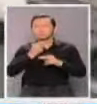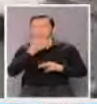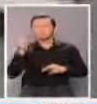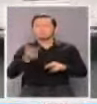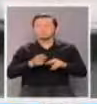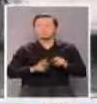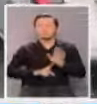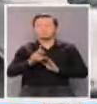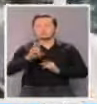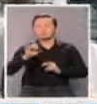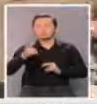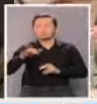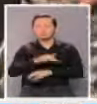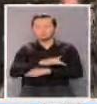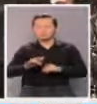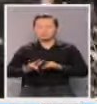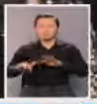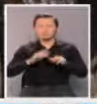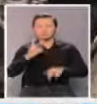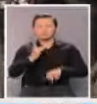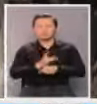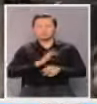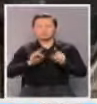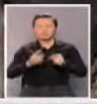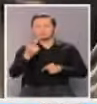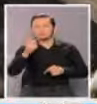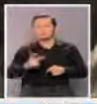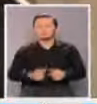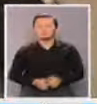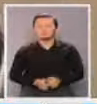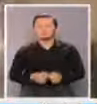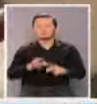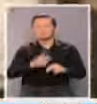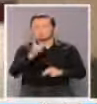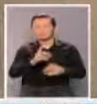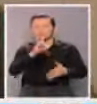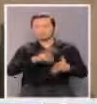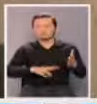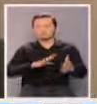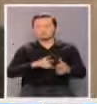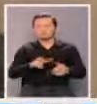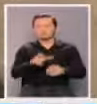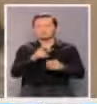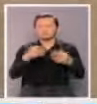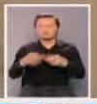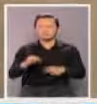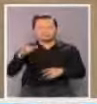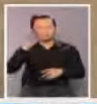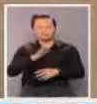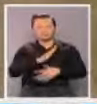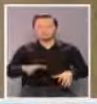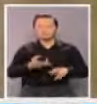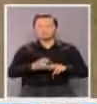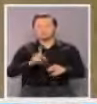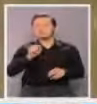начался с улицы Бергалиева. Рейд, который длился 2 часа, выявил 2 правонарушения. Одному из нарушителей, не уступившему дорогу по улице Бергалиева,